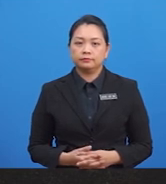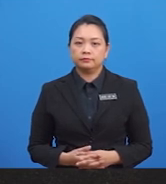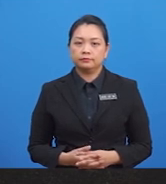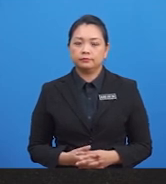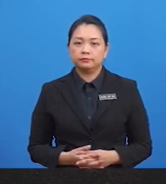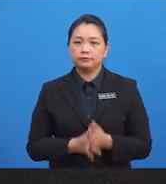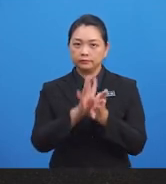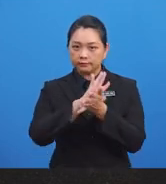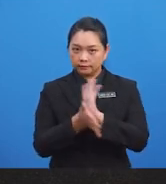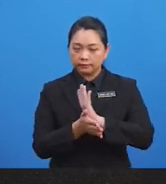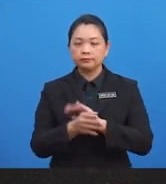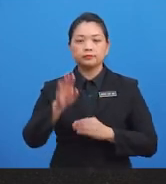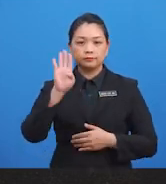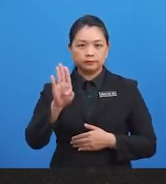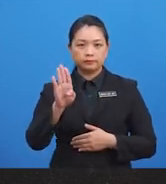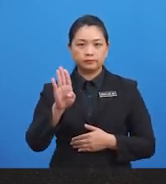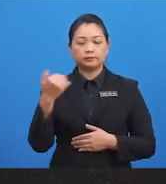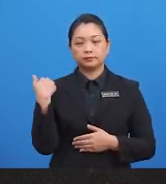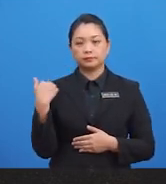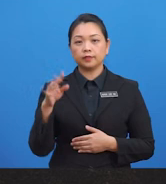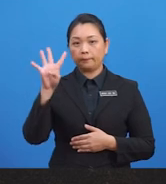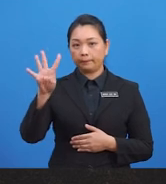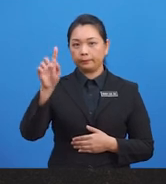ialah 4, 8.